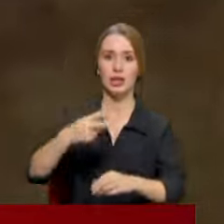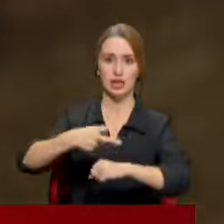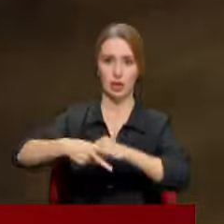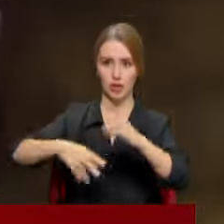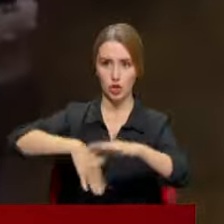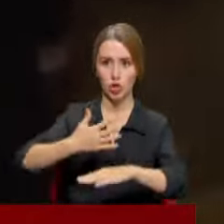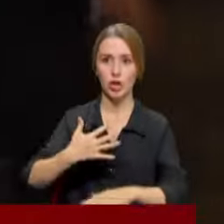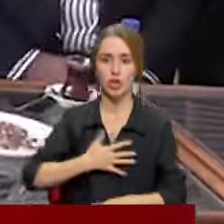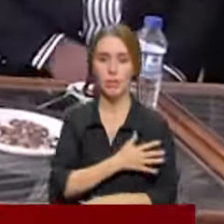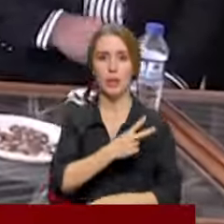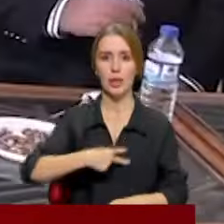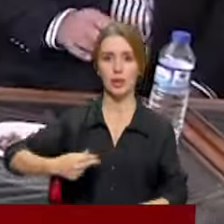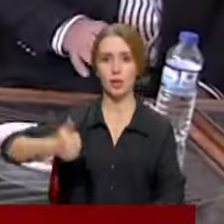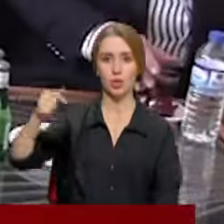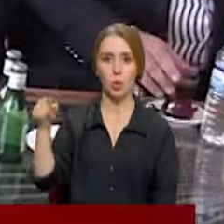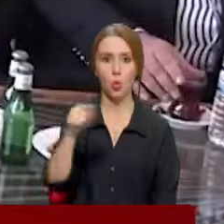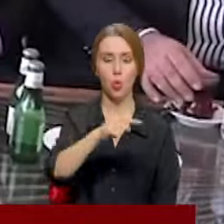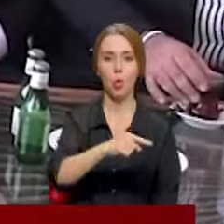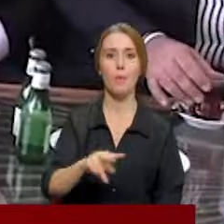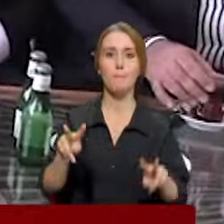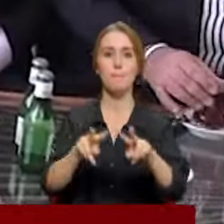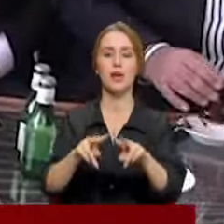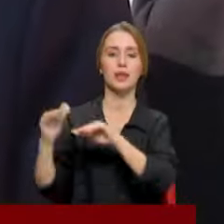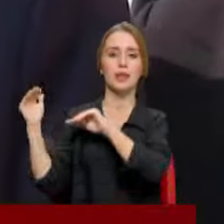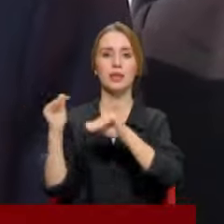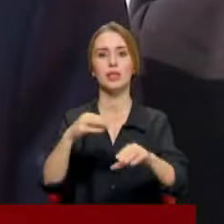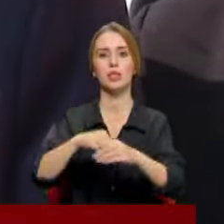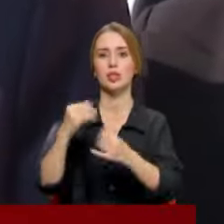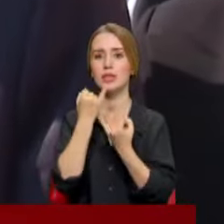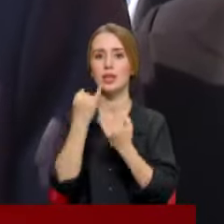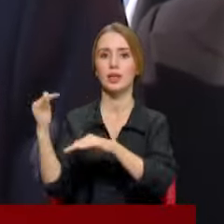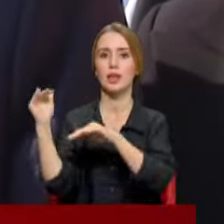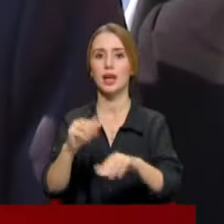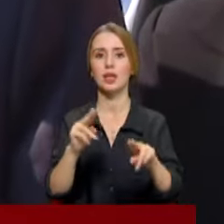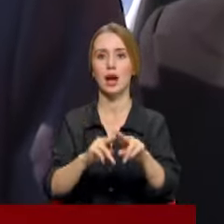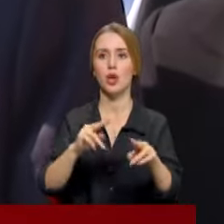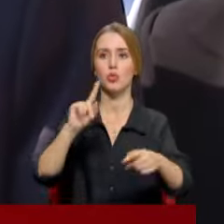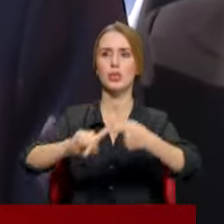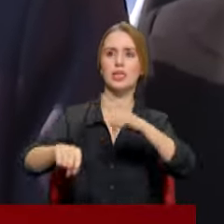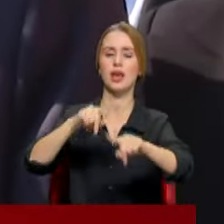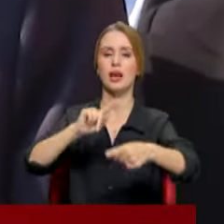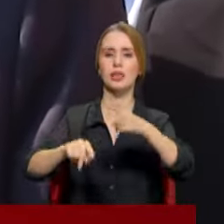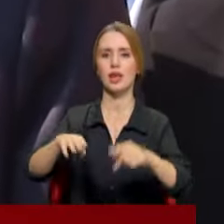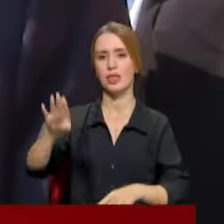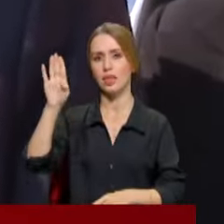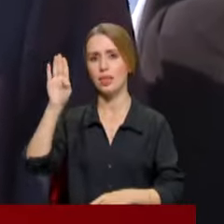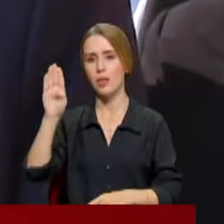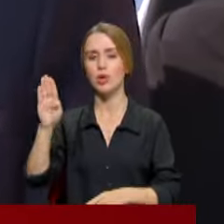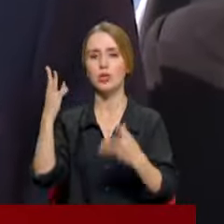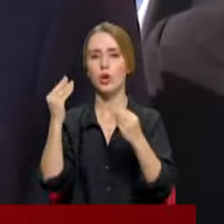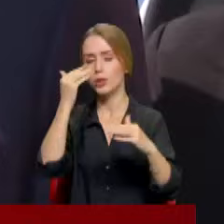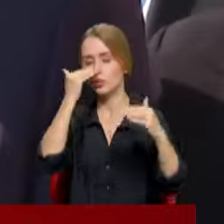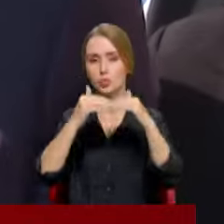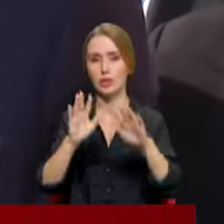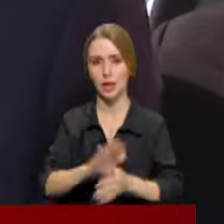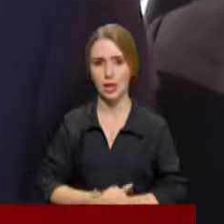sonra CHP'li belediye başkanları Mardin'de destek ziyaretindeydi. Kayyum siyasetiyle bu ülkenin demokrasiye kavuşmasına